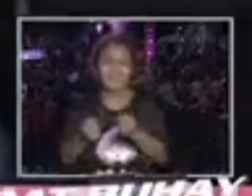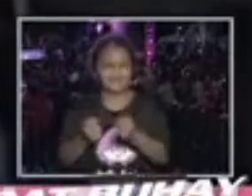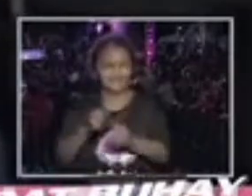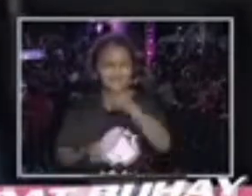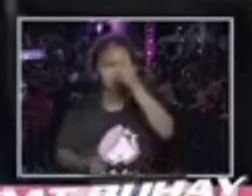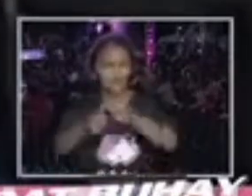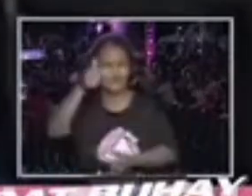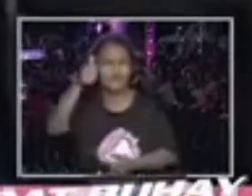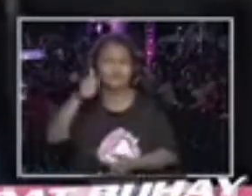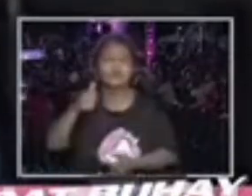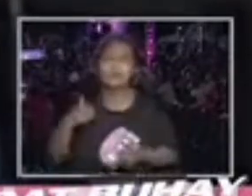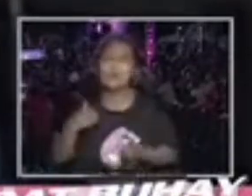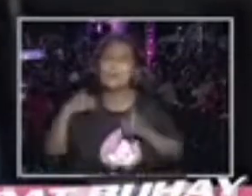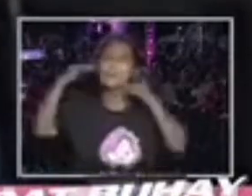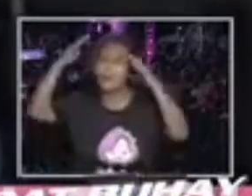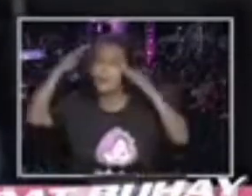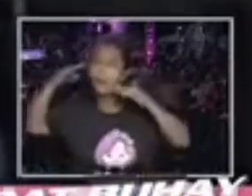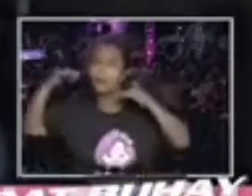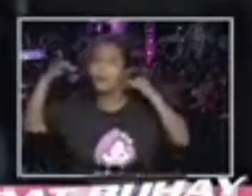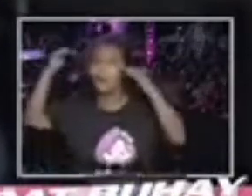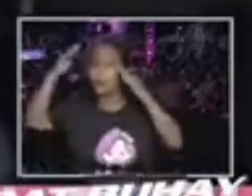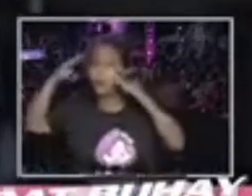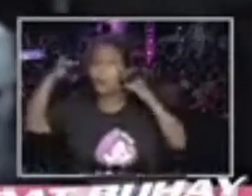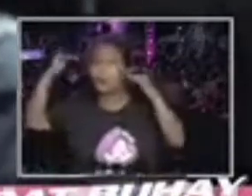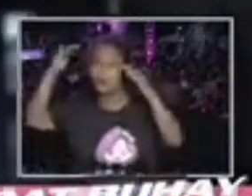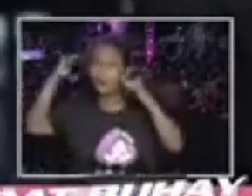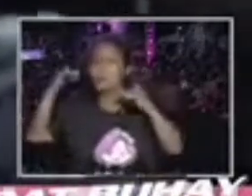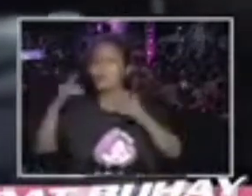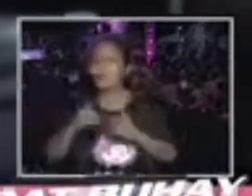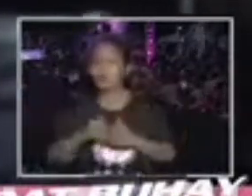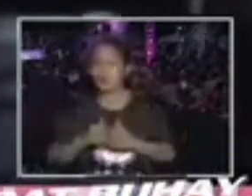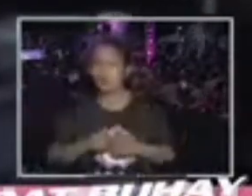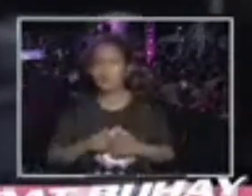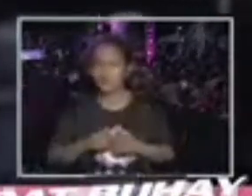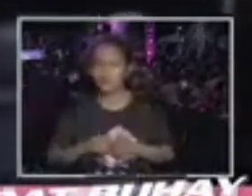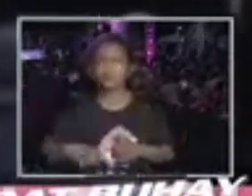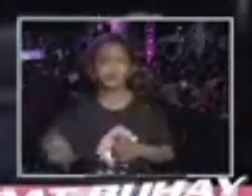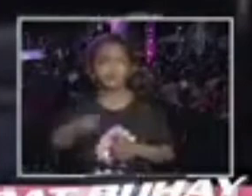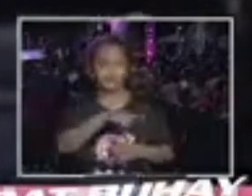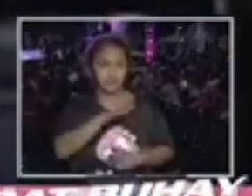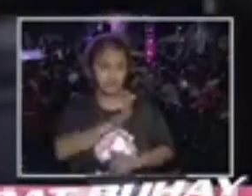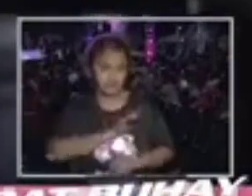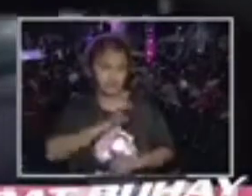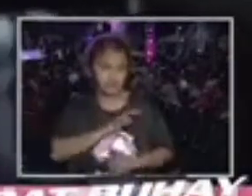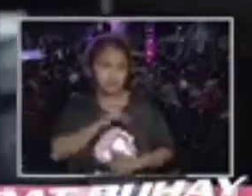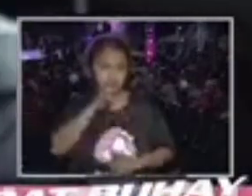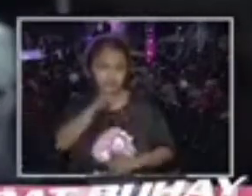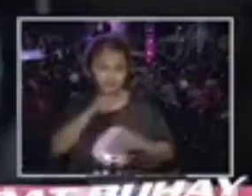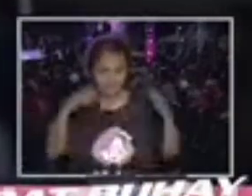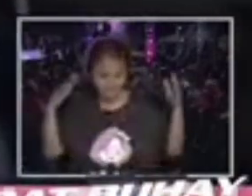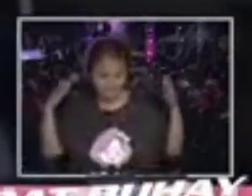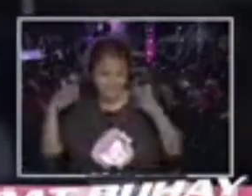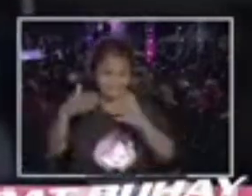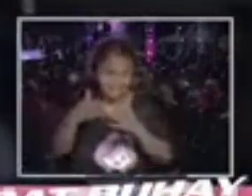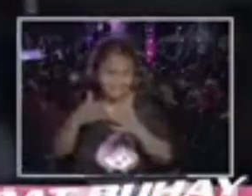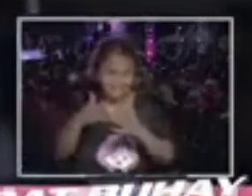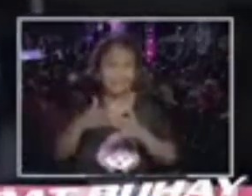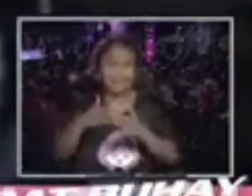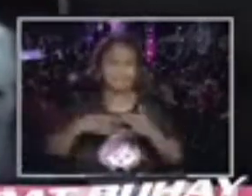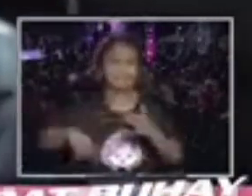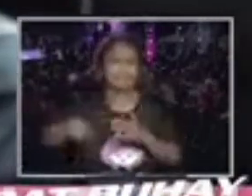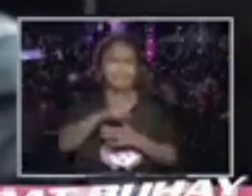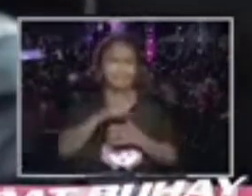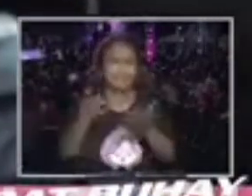palaging may pag-asa. Likas sa tao ang itutok ang mata sa